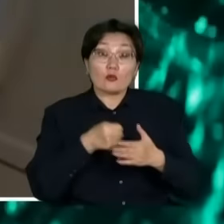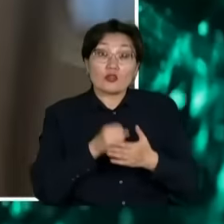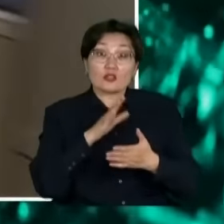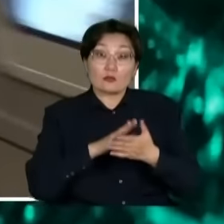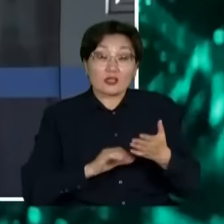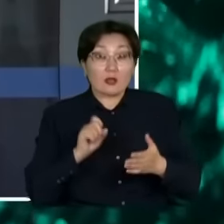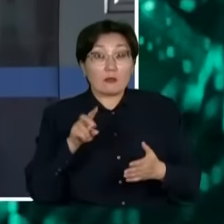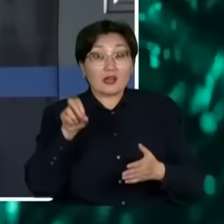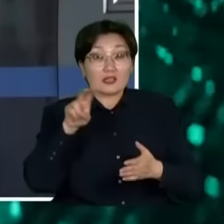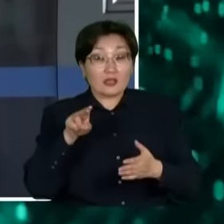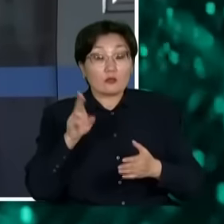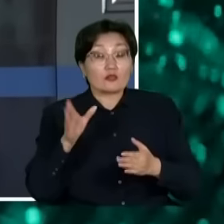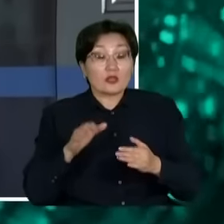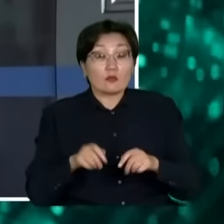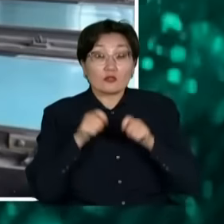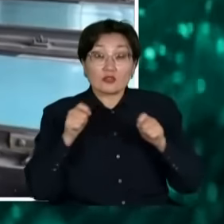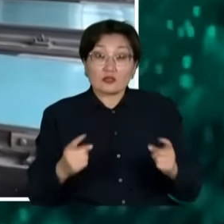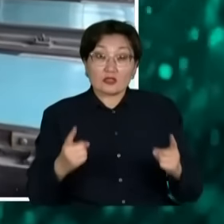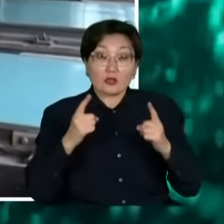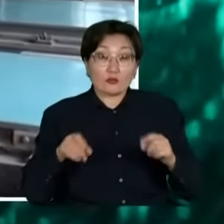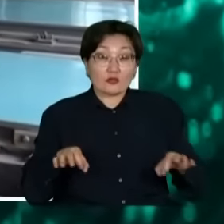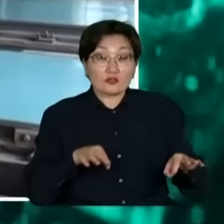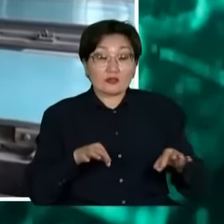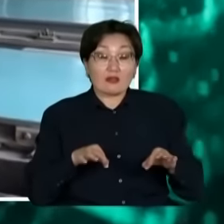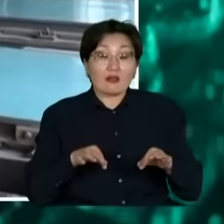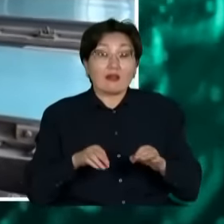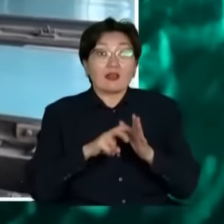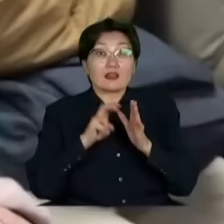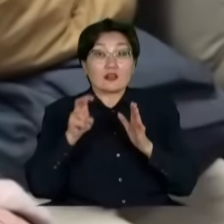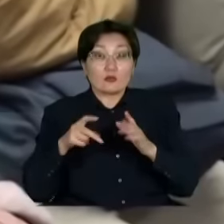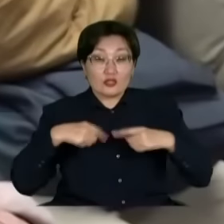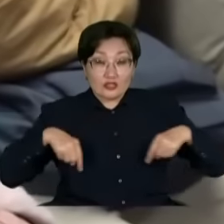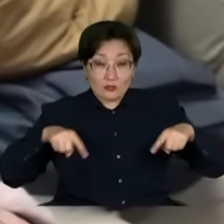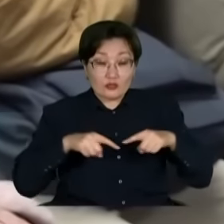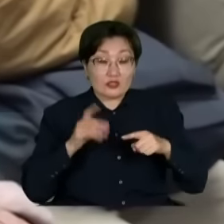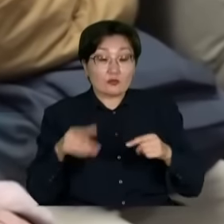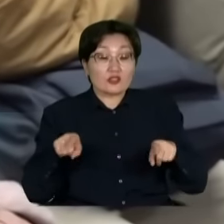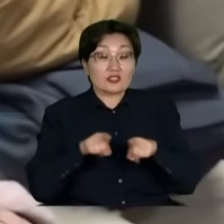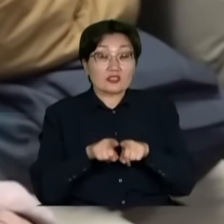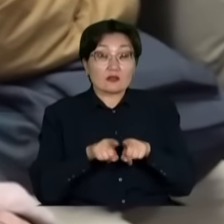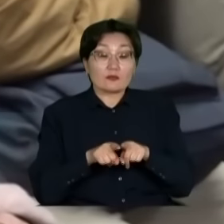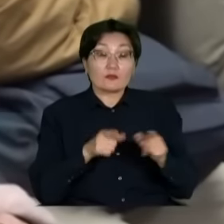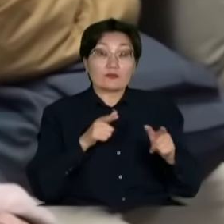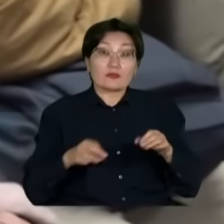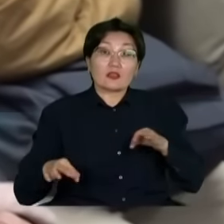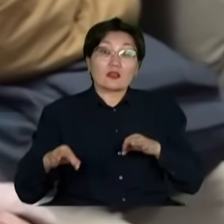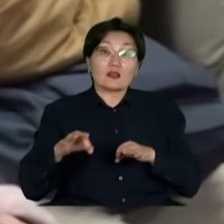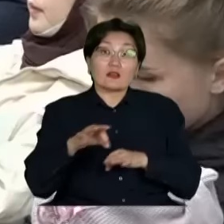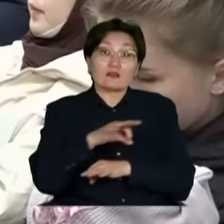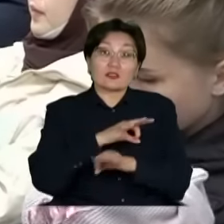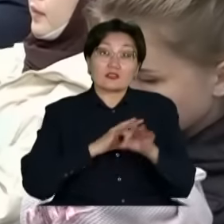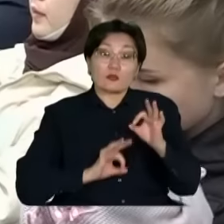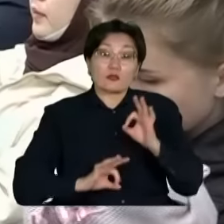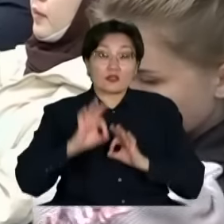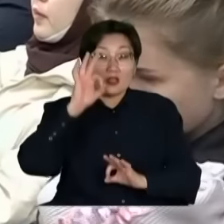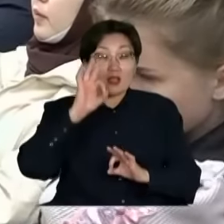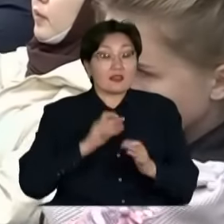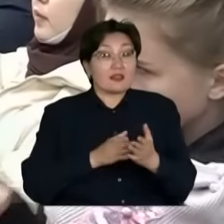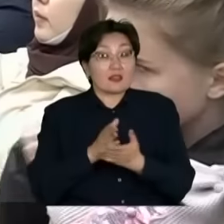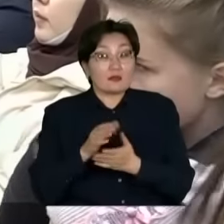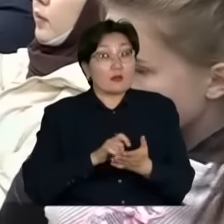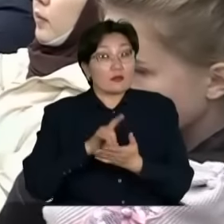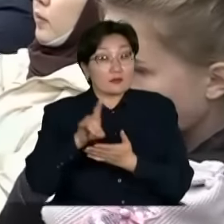нка где будет создан крупный транспортно-пересадочный узел и также готовится проект Восточном направлени направление аэропорта